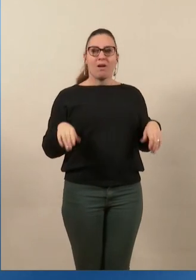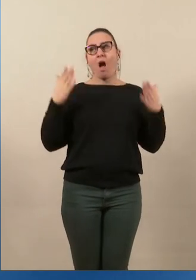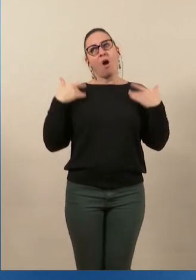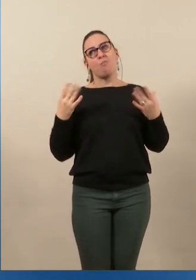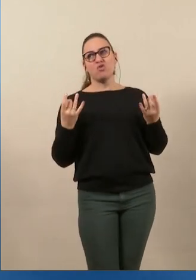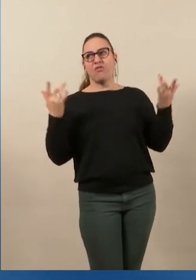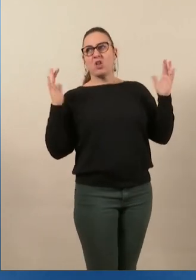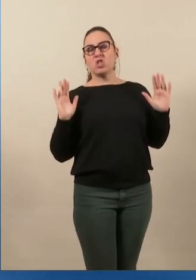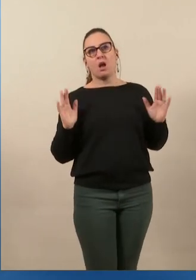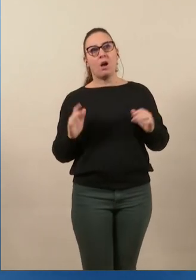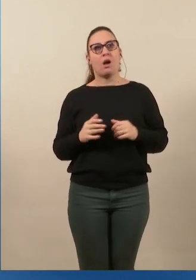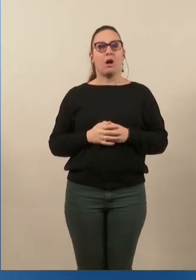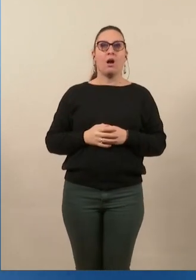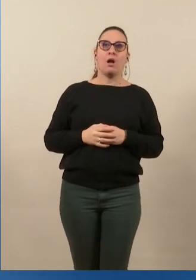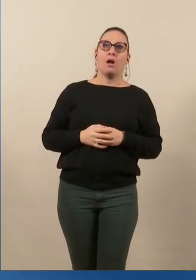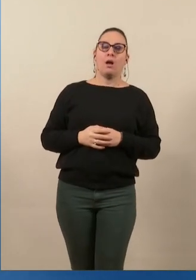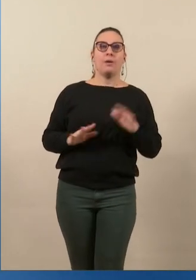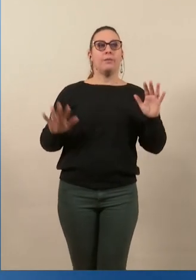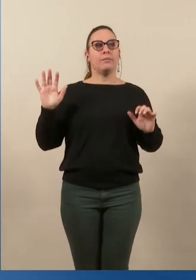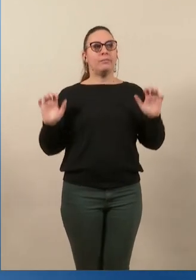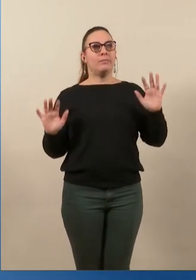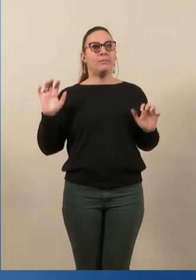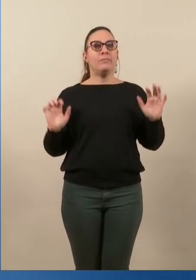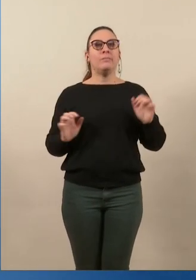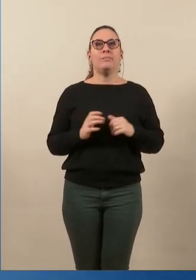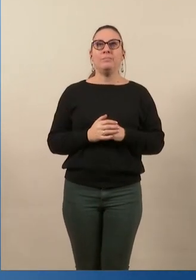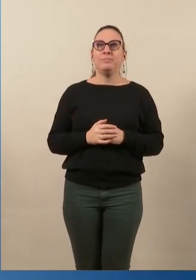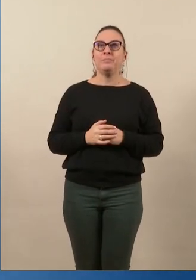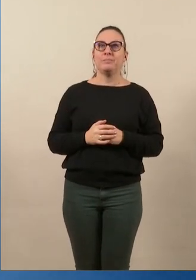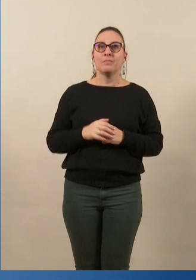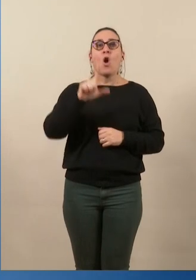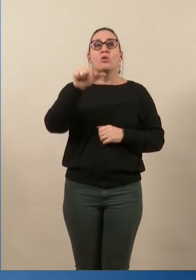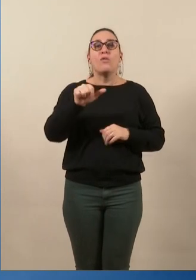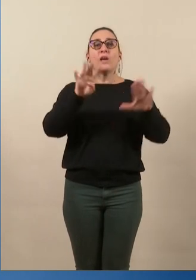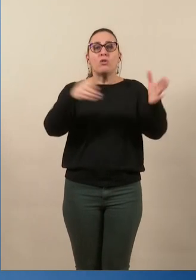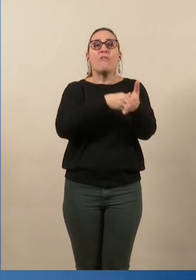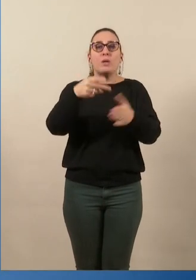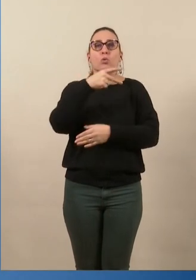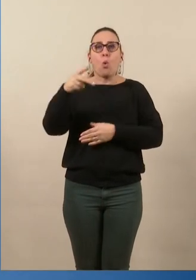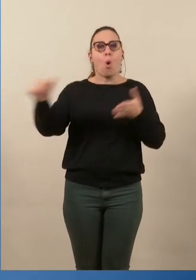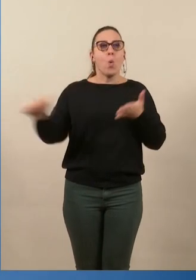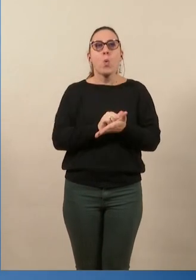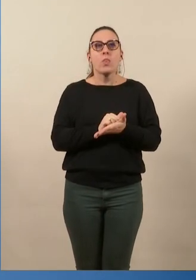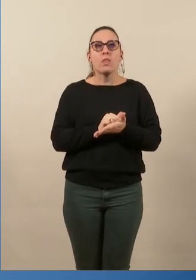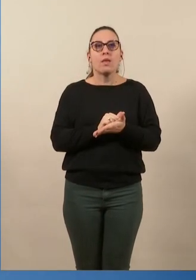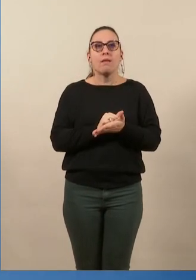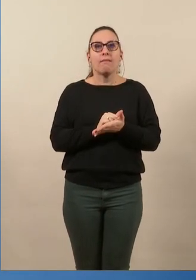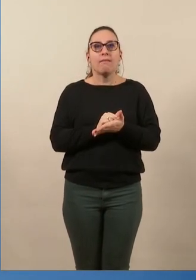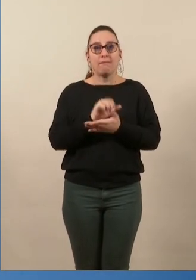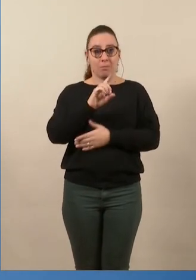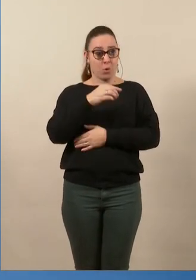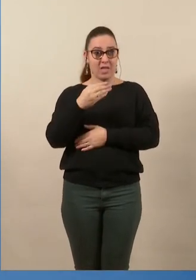suis fragile et donc donc globalement 2,9 millions supprimés dans cette DM